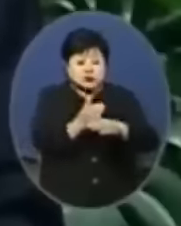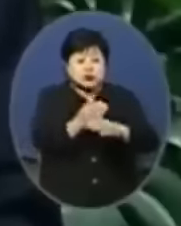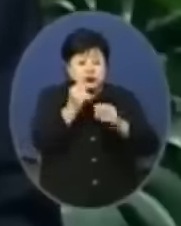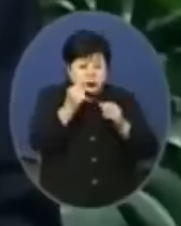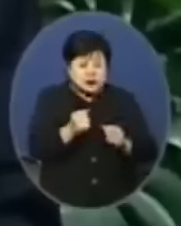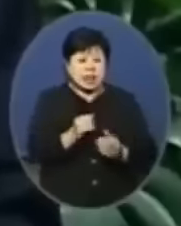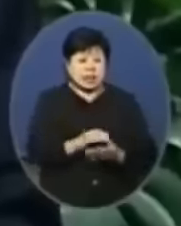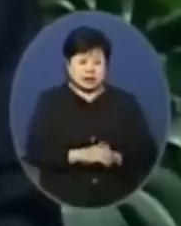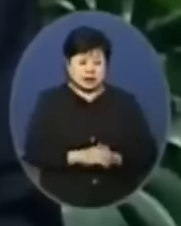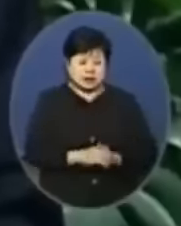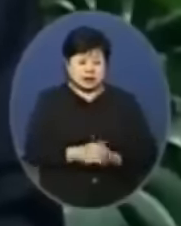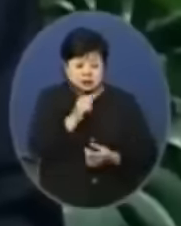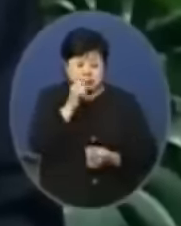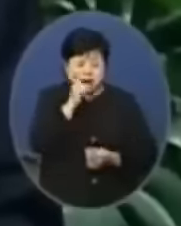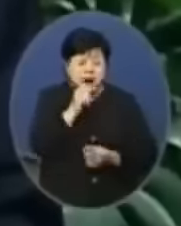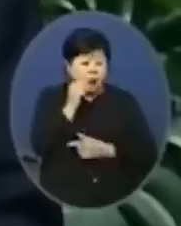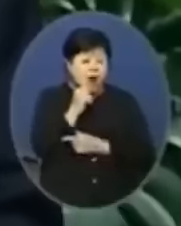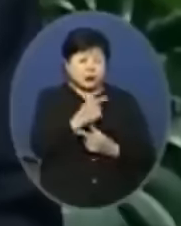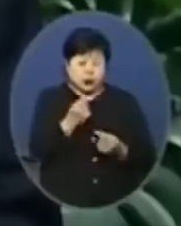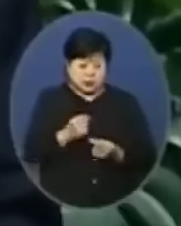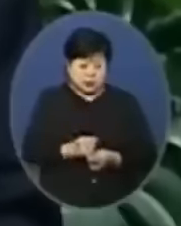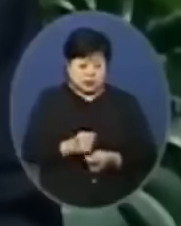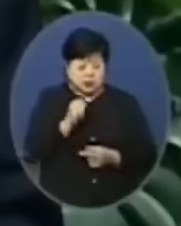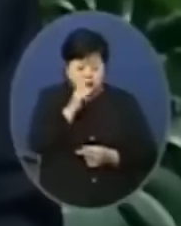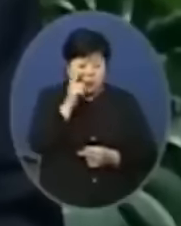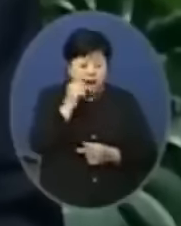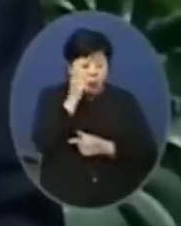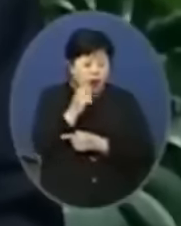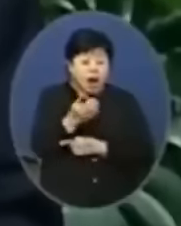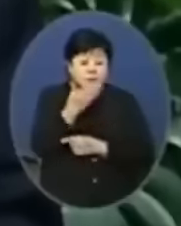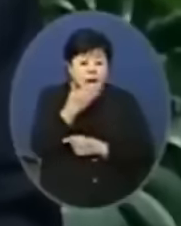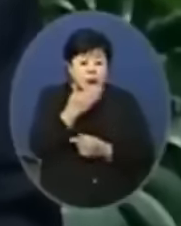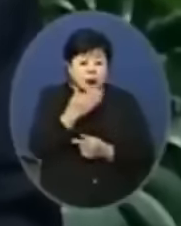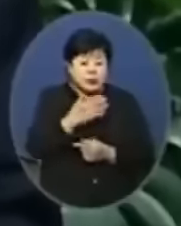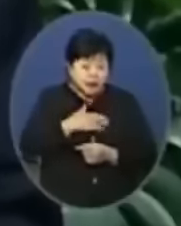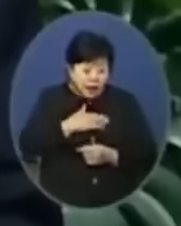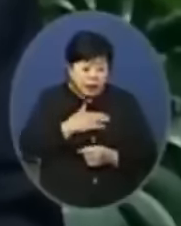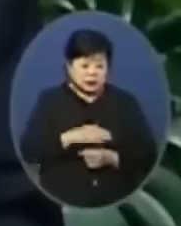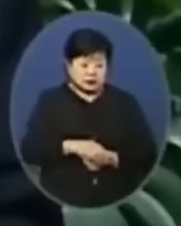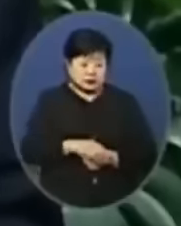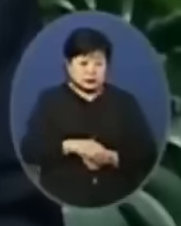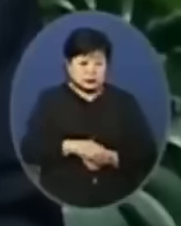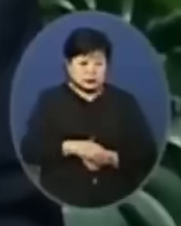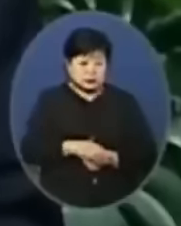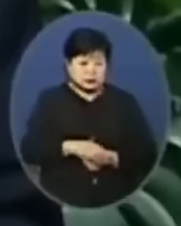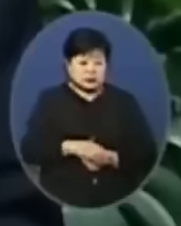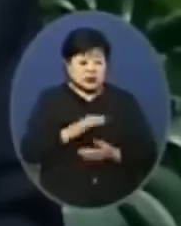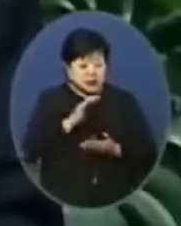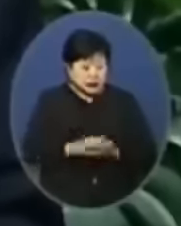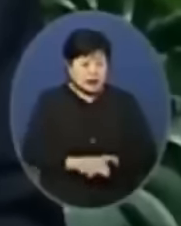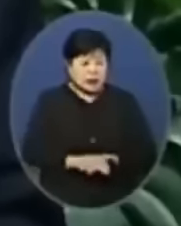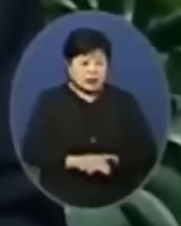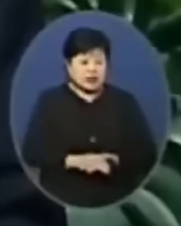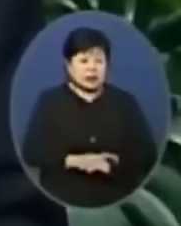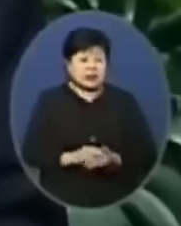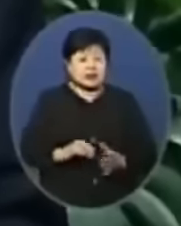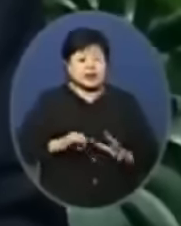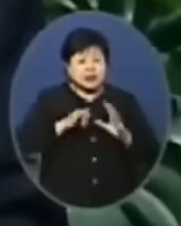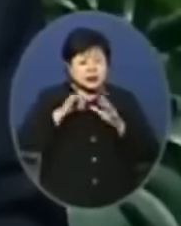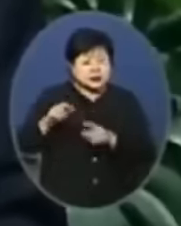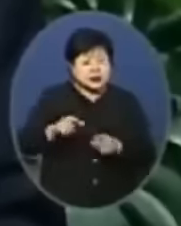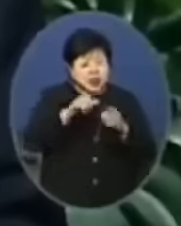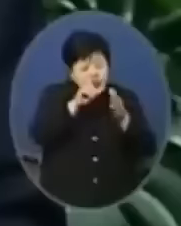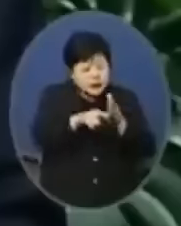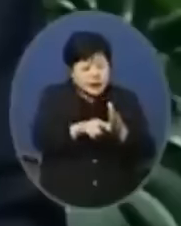삶을 사는 것이 선악과인 것입니다. 선악과를 따먹은 사람은 내가 아, 이 세상